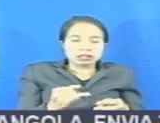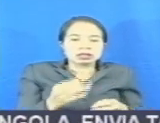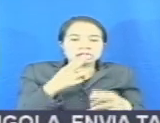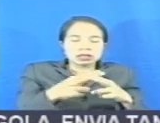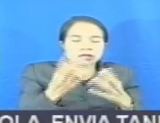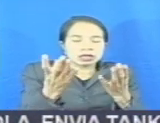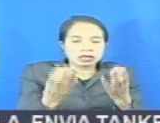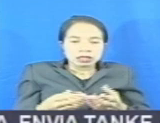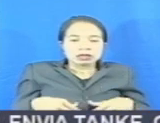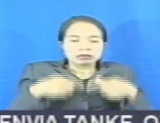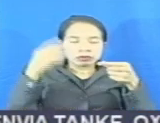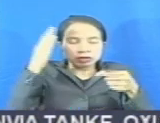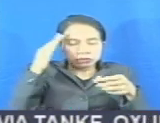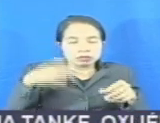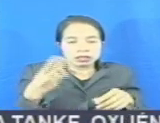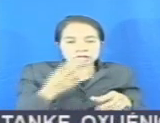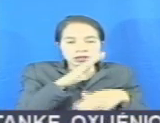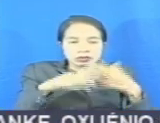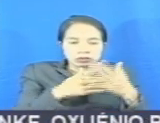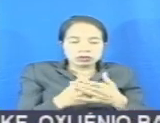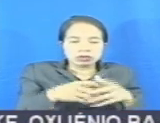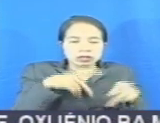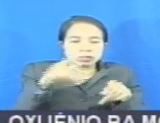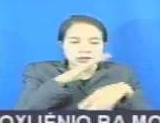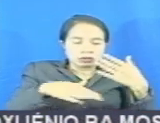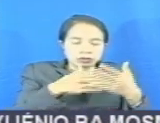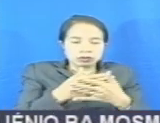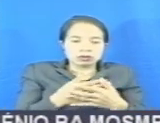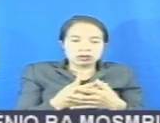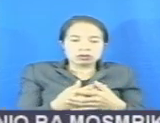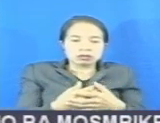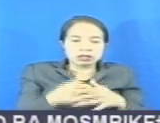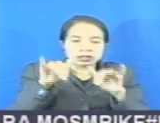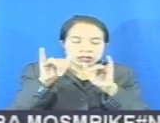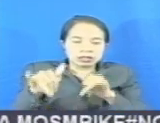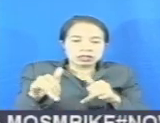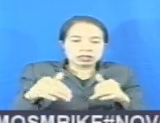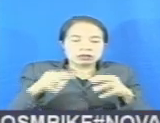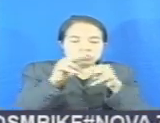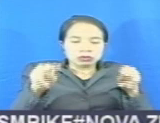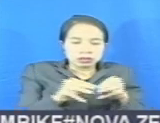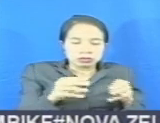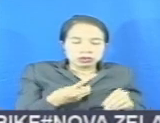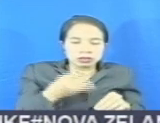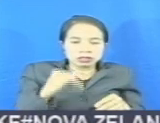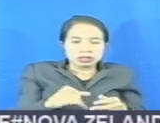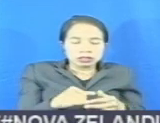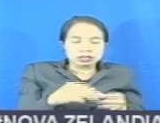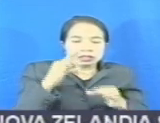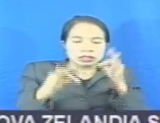ba ita hotu nebe entidade hotu nebe ita hela ya municipio de Dili